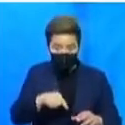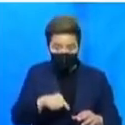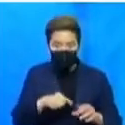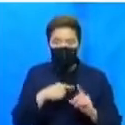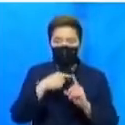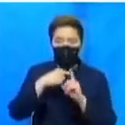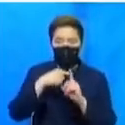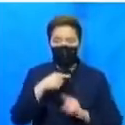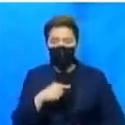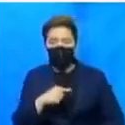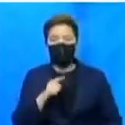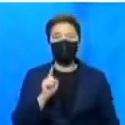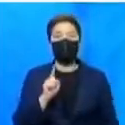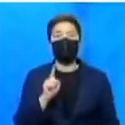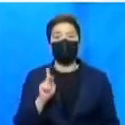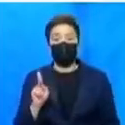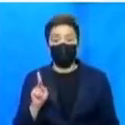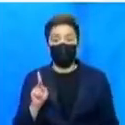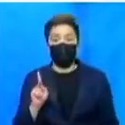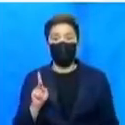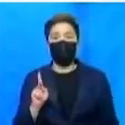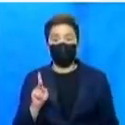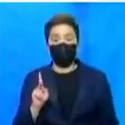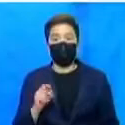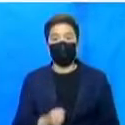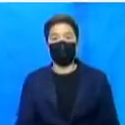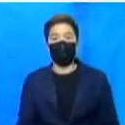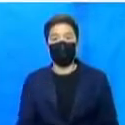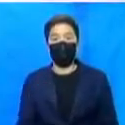เคลื่อนบวกลบไม่เกิน1กรัม